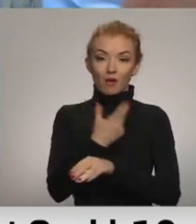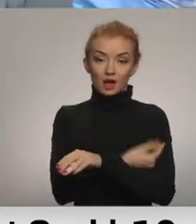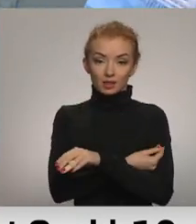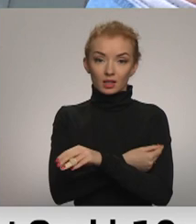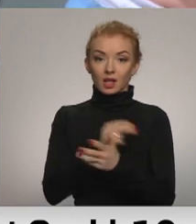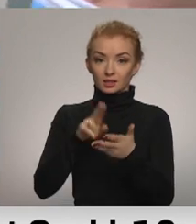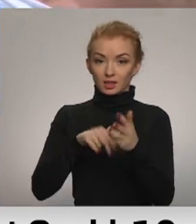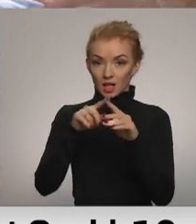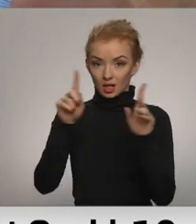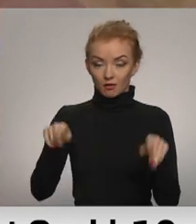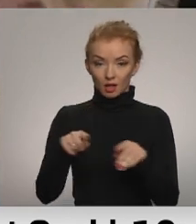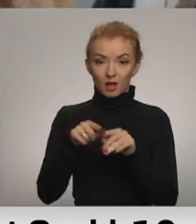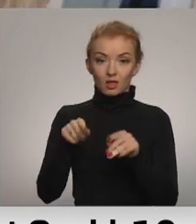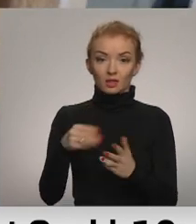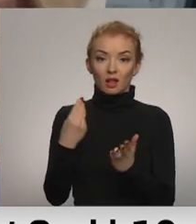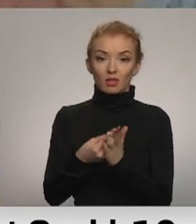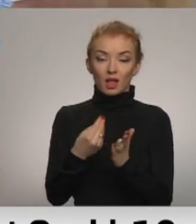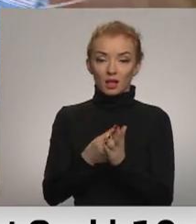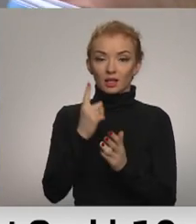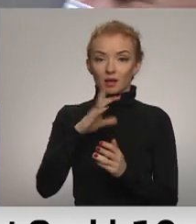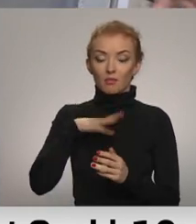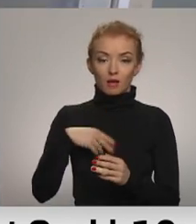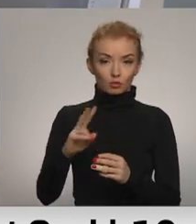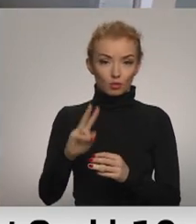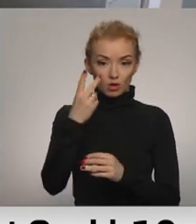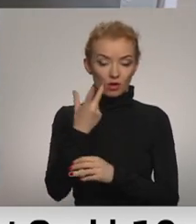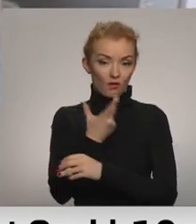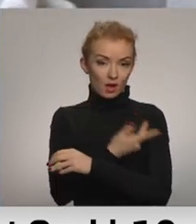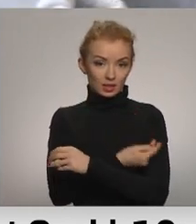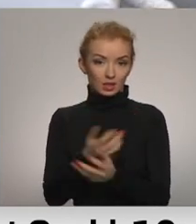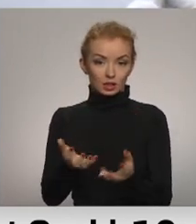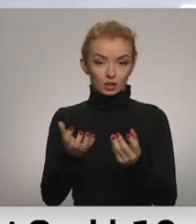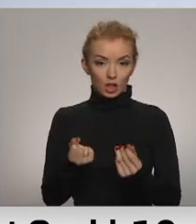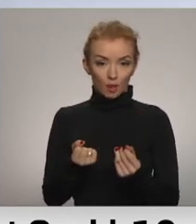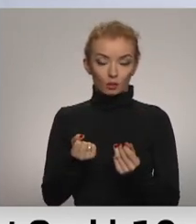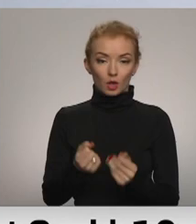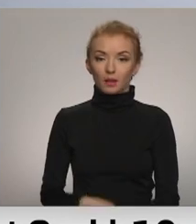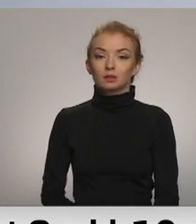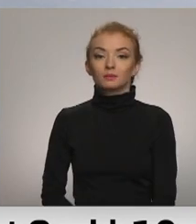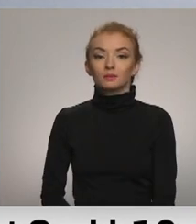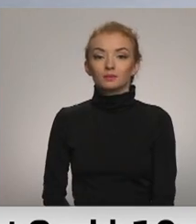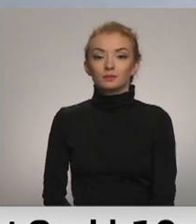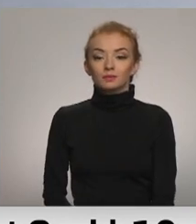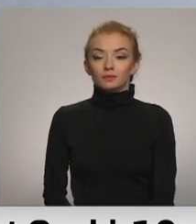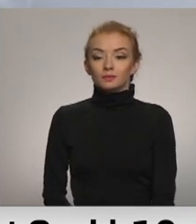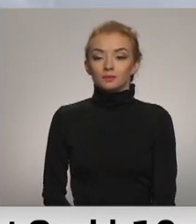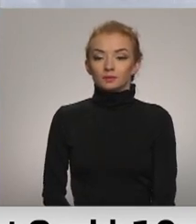vakcinācijas sertifikātu, tas būs derīgs vien pēc otrās vakcīnas devas saņemšanas. Zandūzo Balodīgus Graudiņš, Latvijas televīzija.